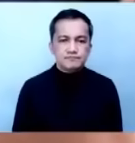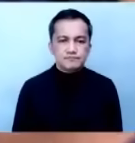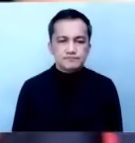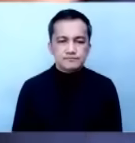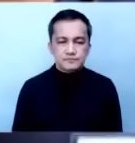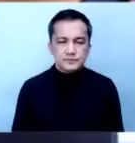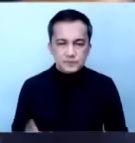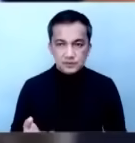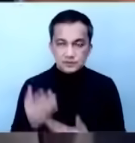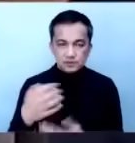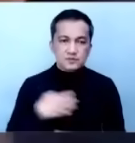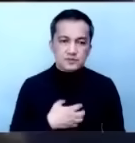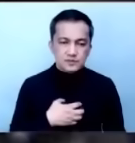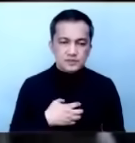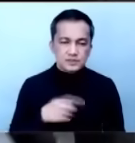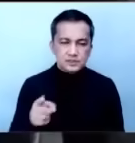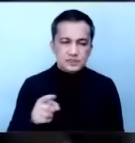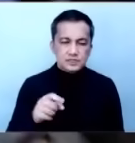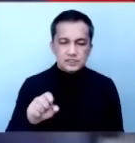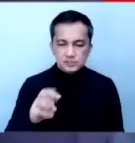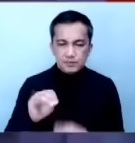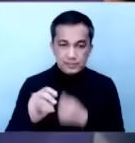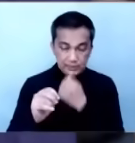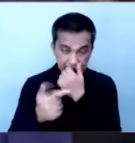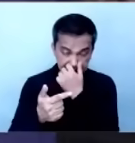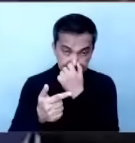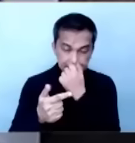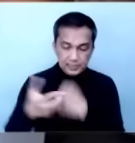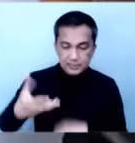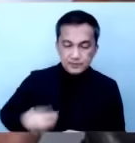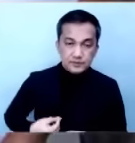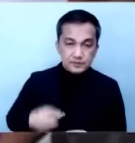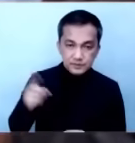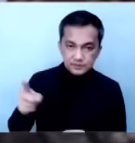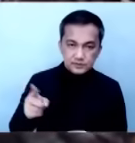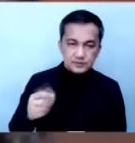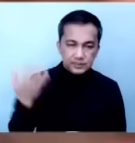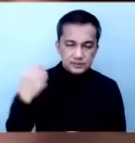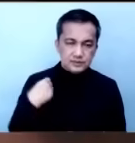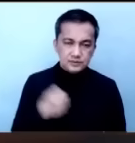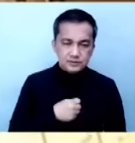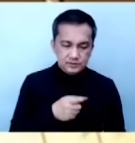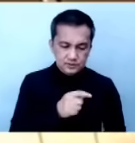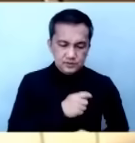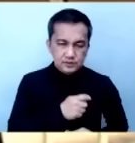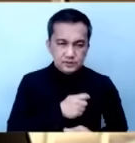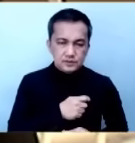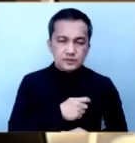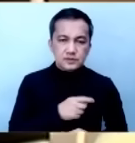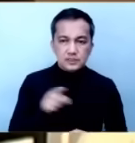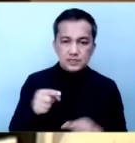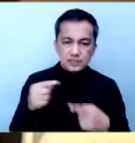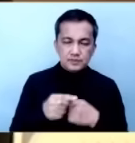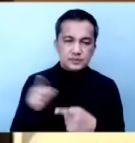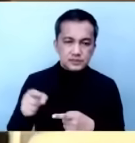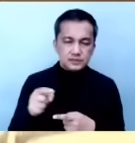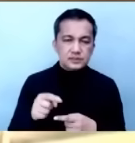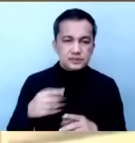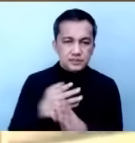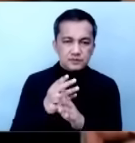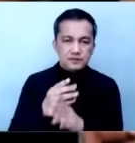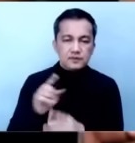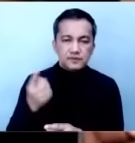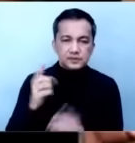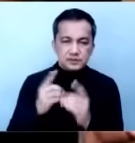Naghain ng reklamong drug smuggling at graft and corruption si dating Senator Antonio Tellanes IV laban kay Davao First District